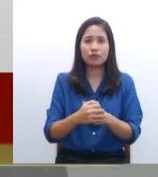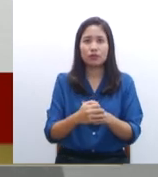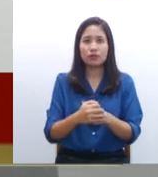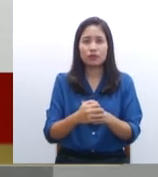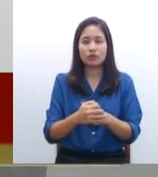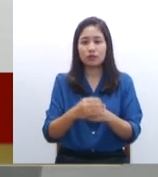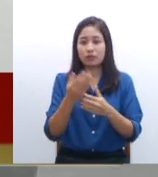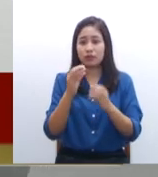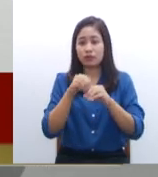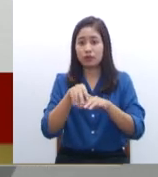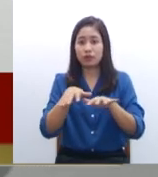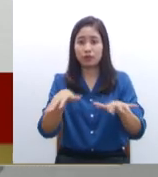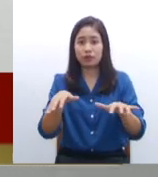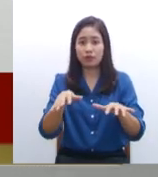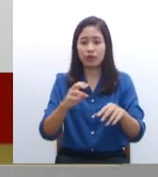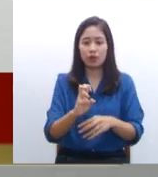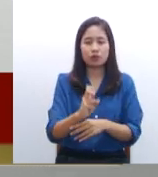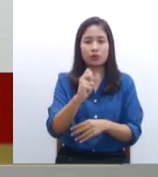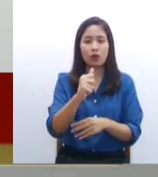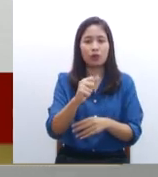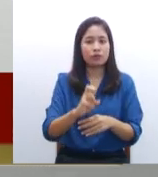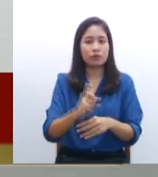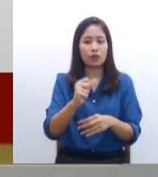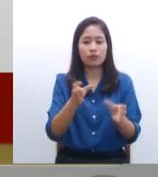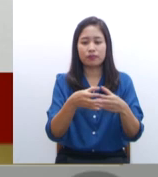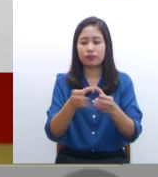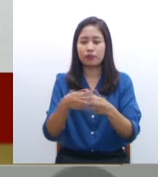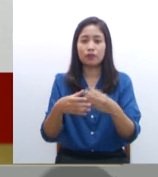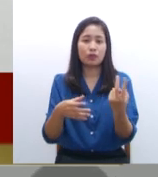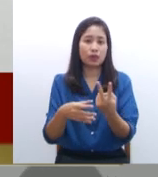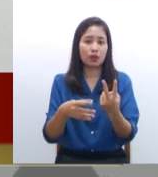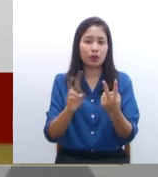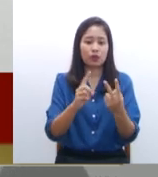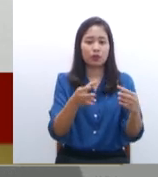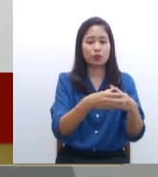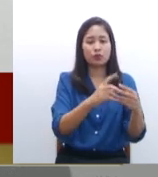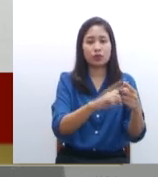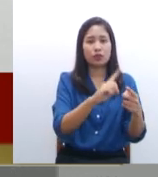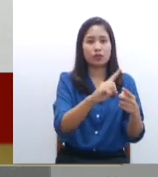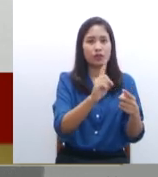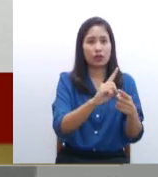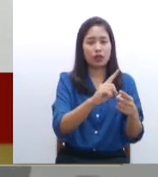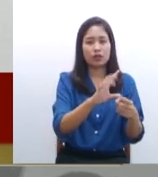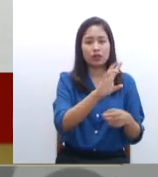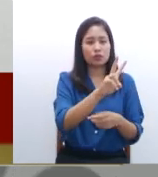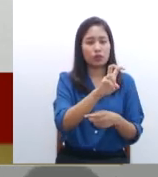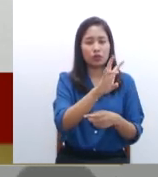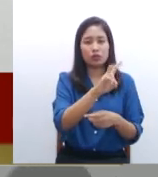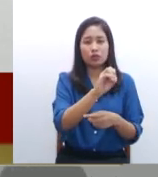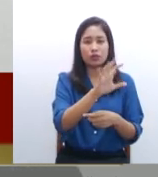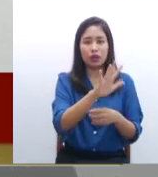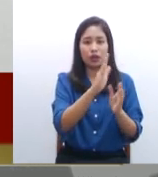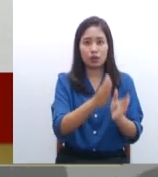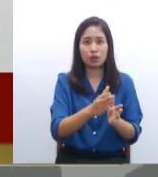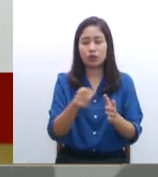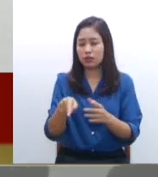ยประกาศจำนวนผู้มีสิทธิสอบรอบที่2แบ่งเป็น2กลุ่มดังนี้กลุ่มที่1จำนวน275คนกลุ่มที่2